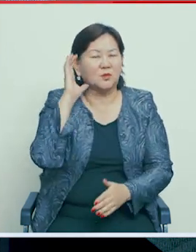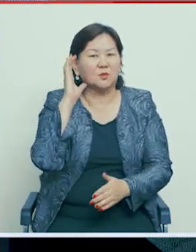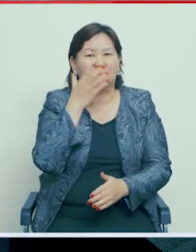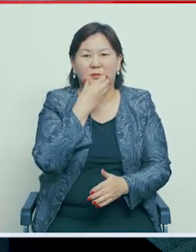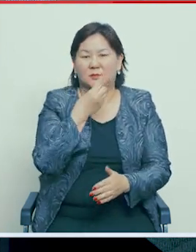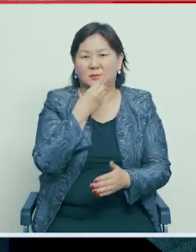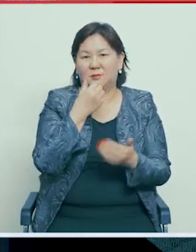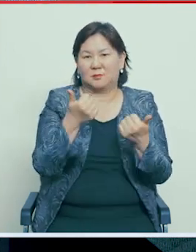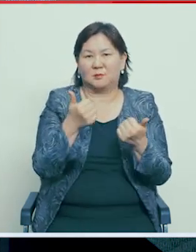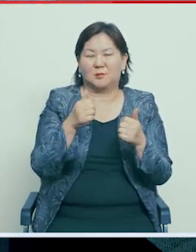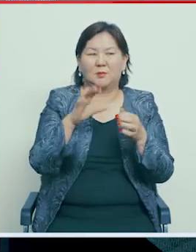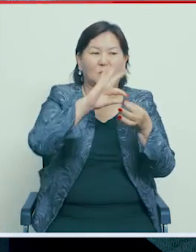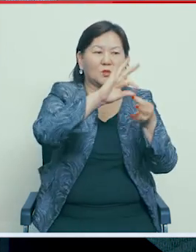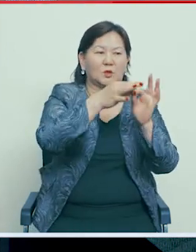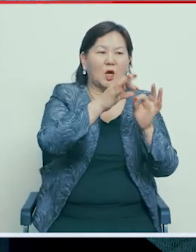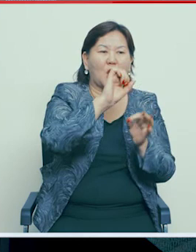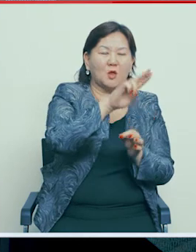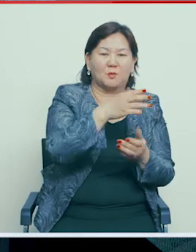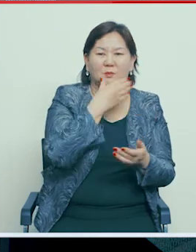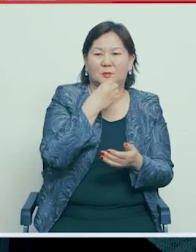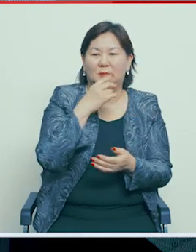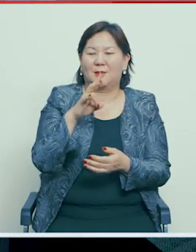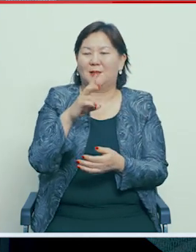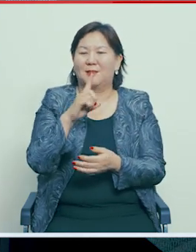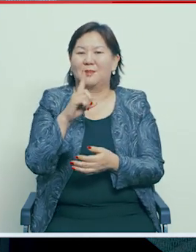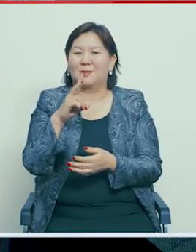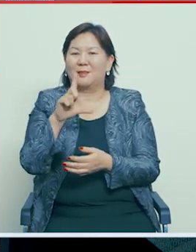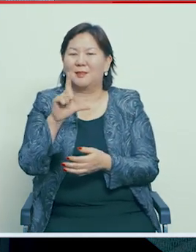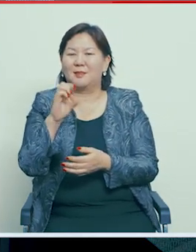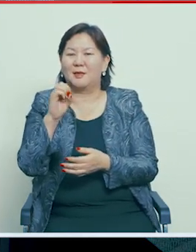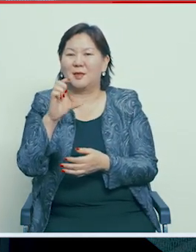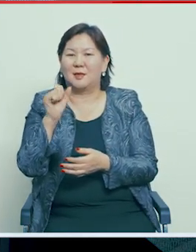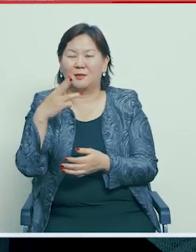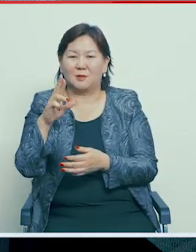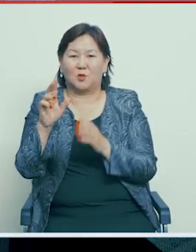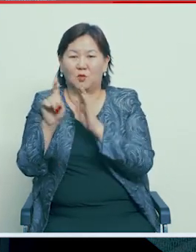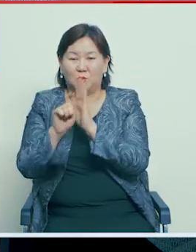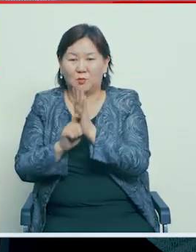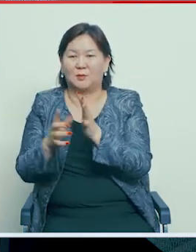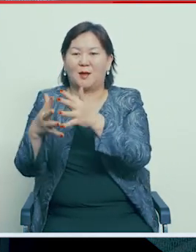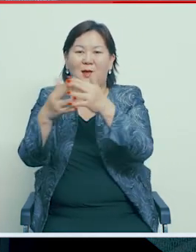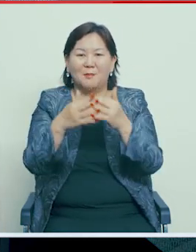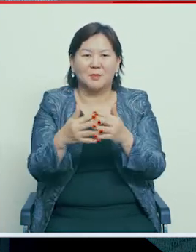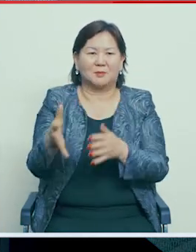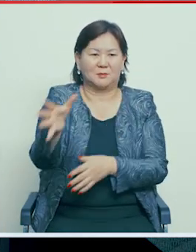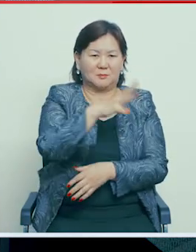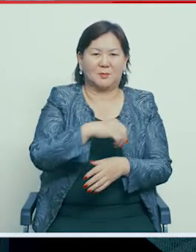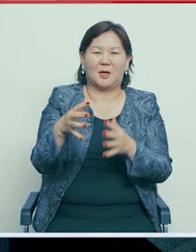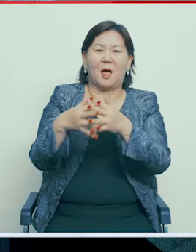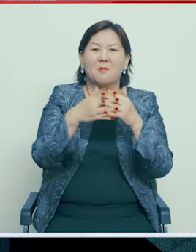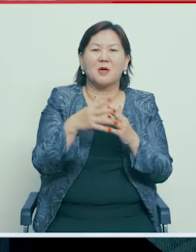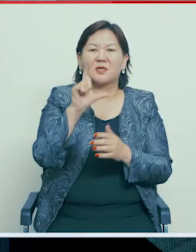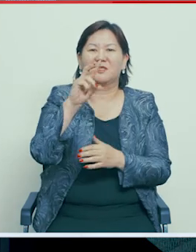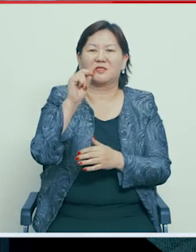энэ ч тусгай ойл юм, энэ ч лид хөтөлбөр, энэ ч Fulbright, энэ ч Америкийн юу ч гэнэ. Бараг Америкийн элчин сайдын яам